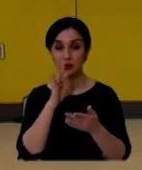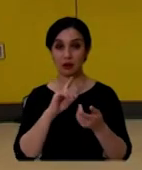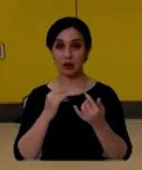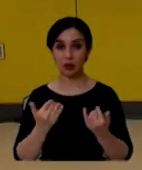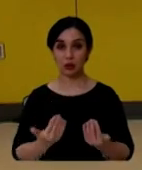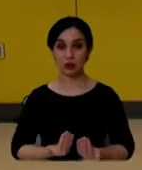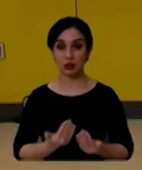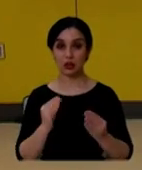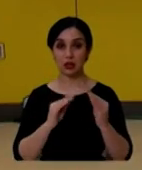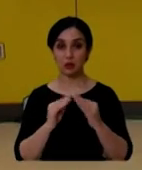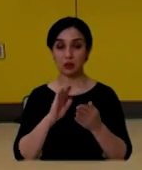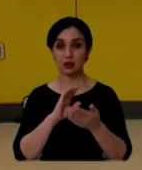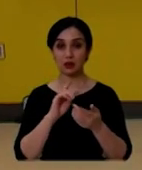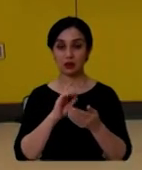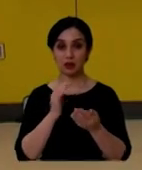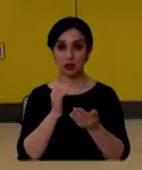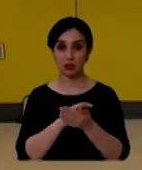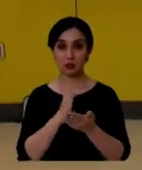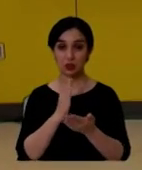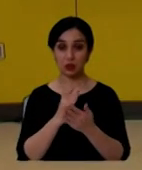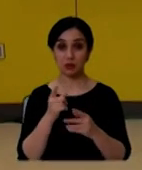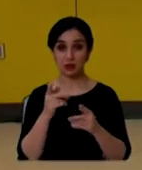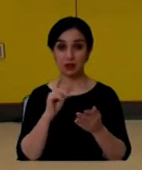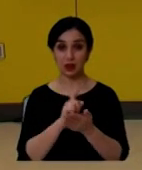çıqamız. Dərsgə təyərməsiz?